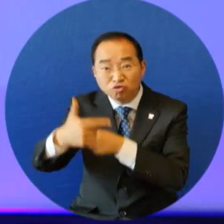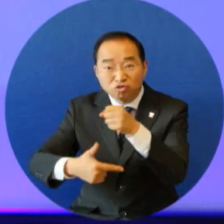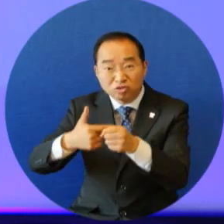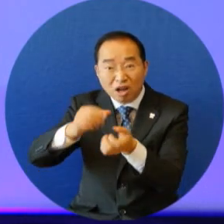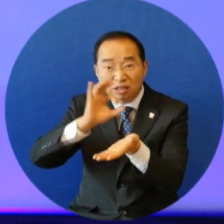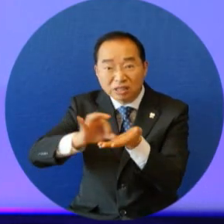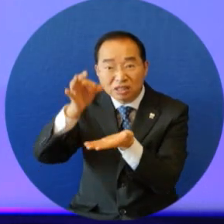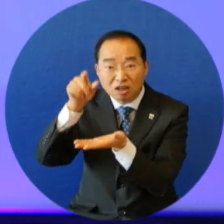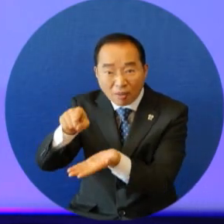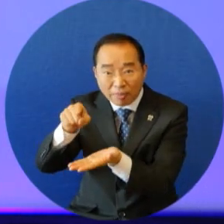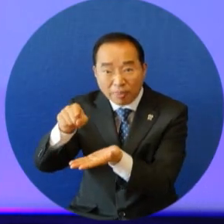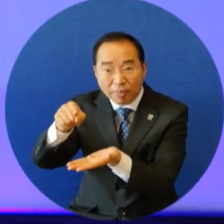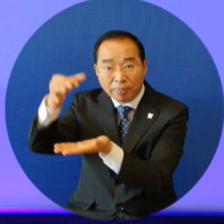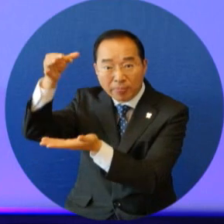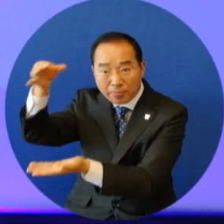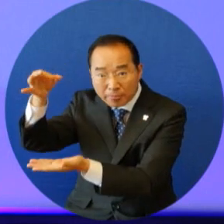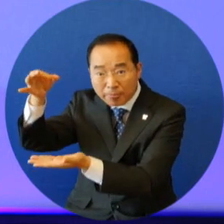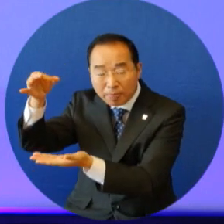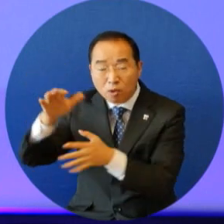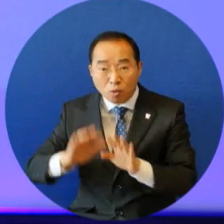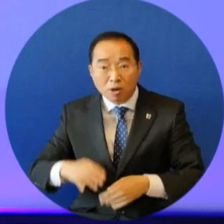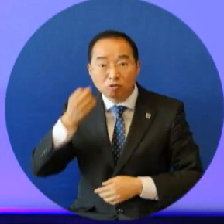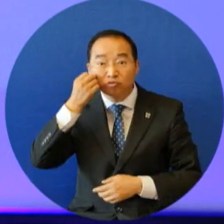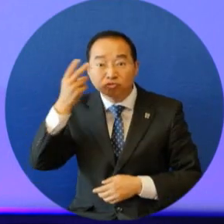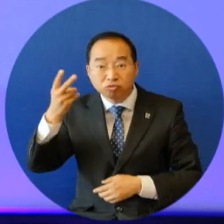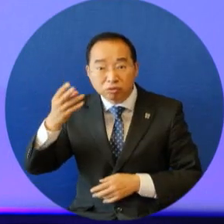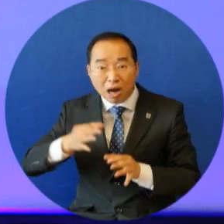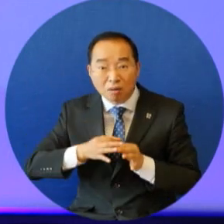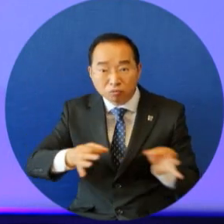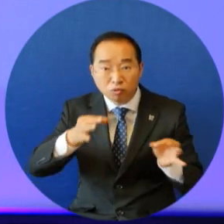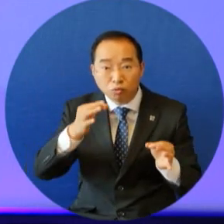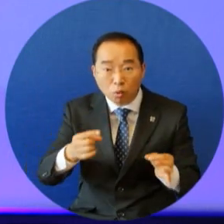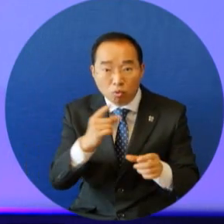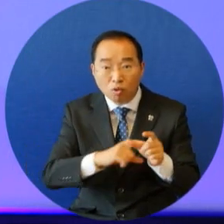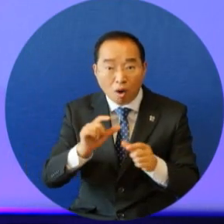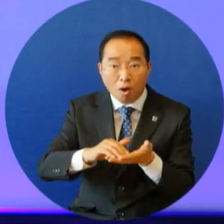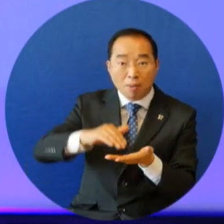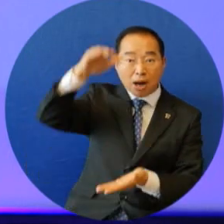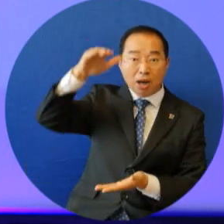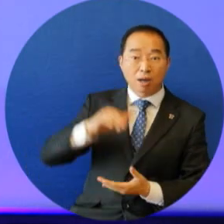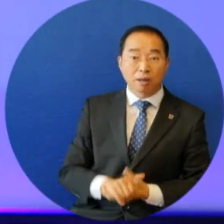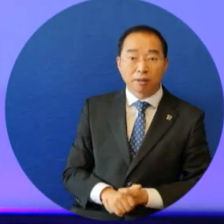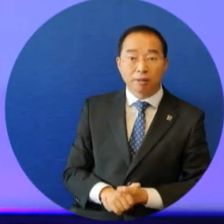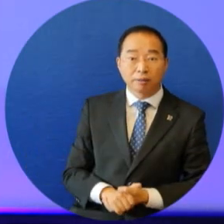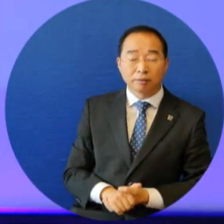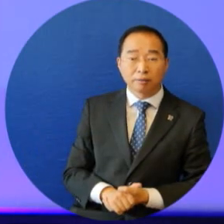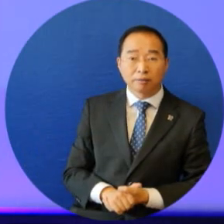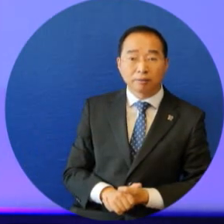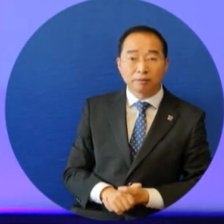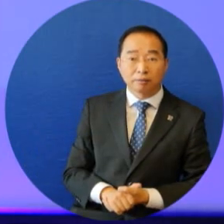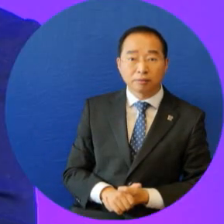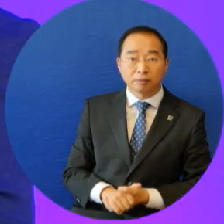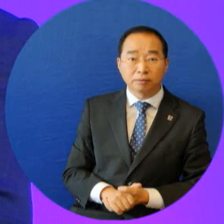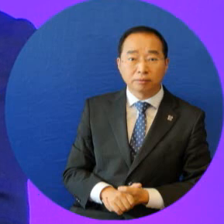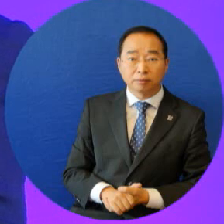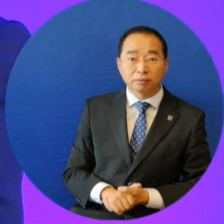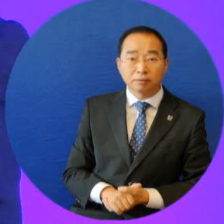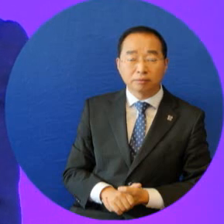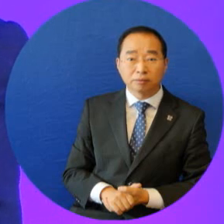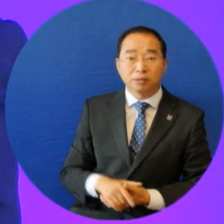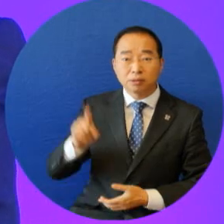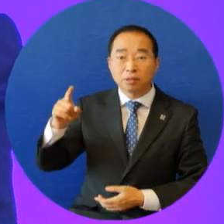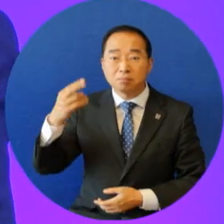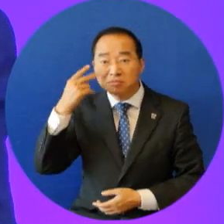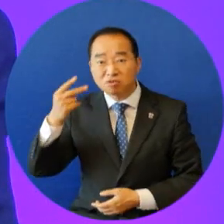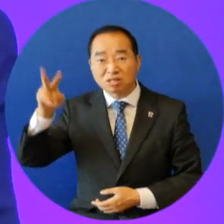돈보다 이번 코로나19 사태로 두 달 동안에 푼 돈이 더 많았다는 이야기입니다.